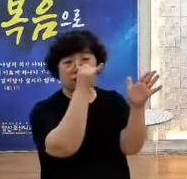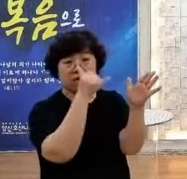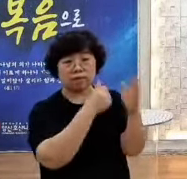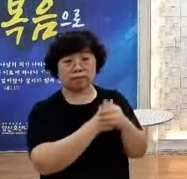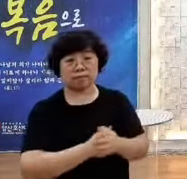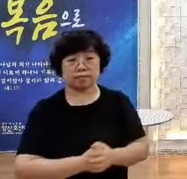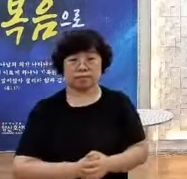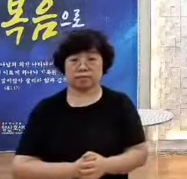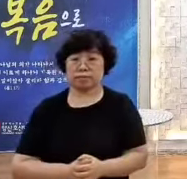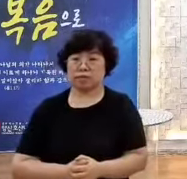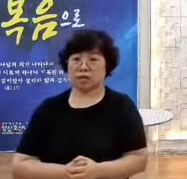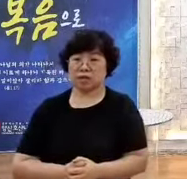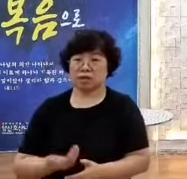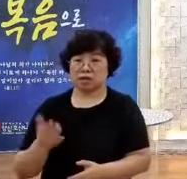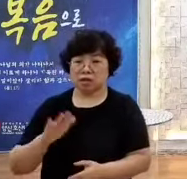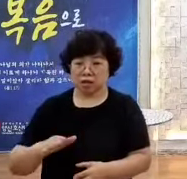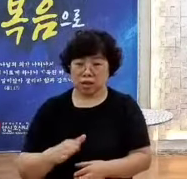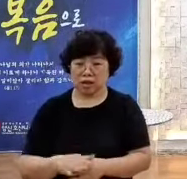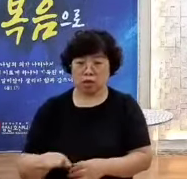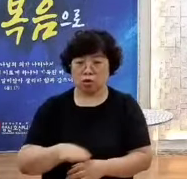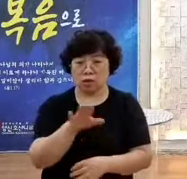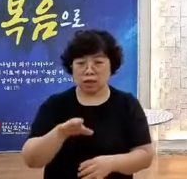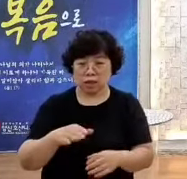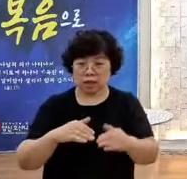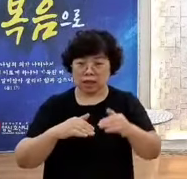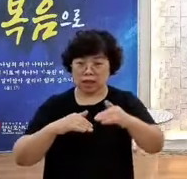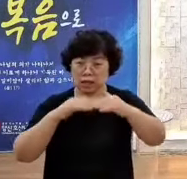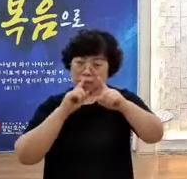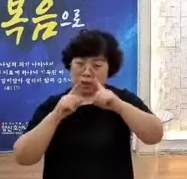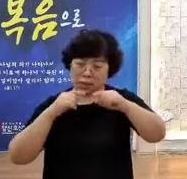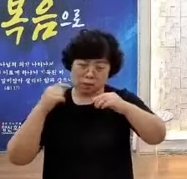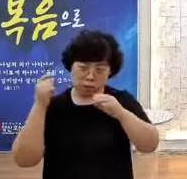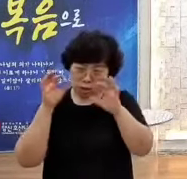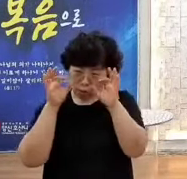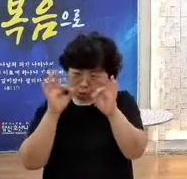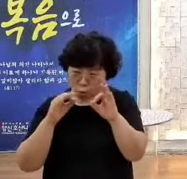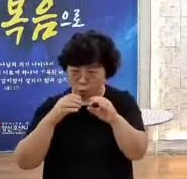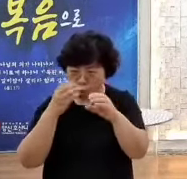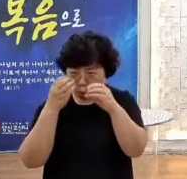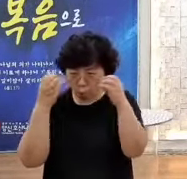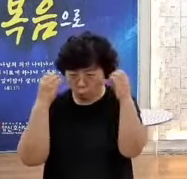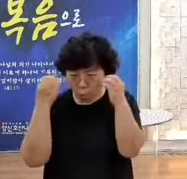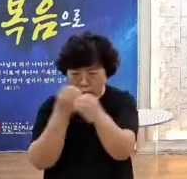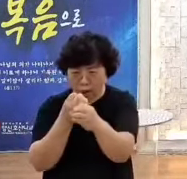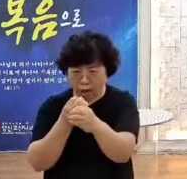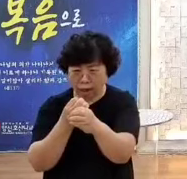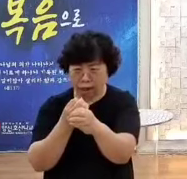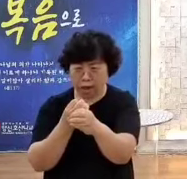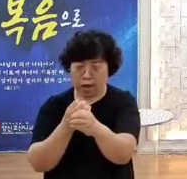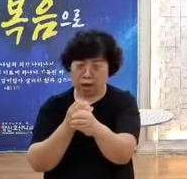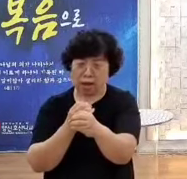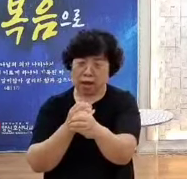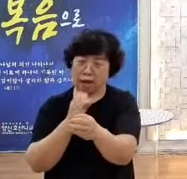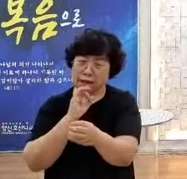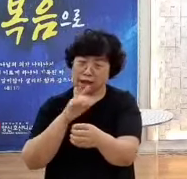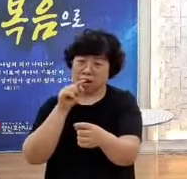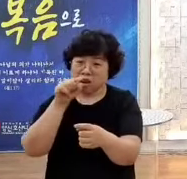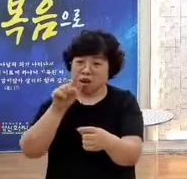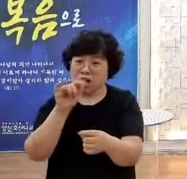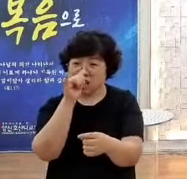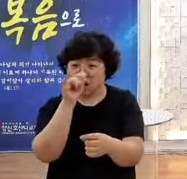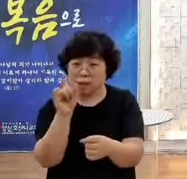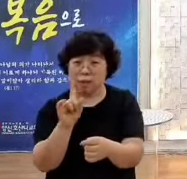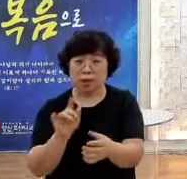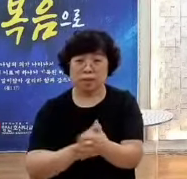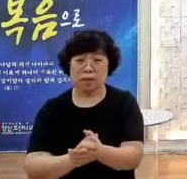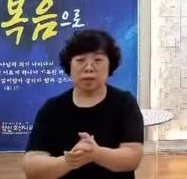우리가 오해하면 안 되는 부분이 하나 있습니다. 앞으로 우리가 미래의 지을 죄를 포함해서